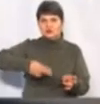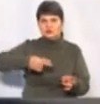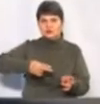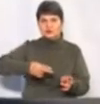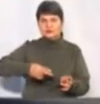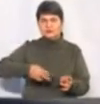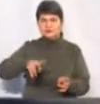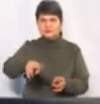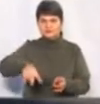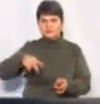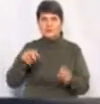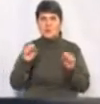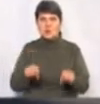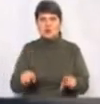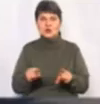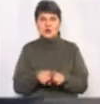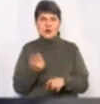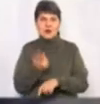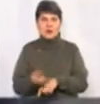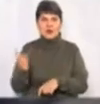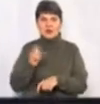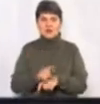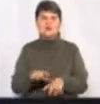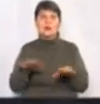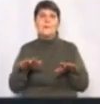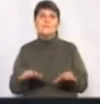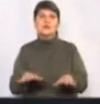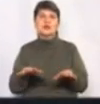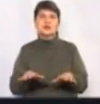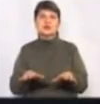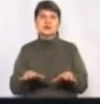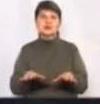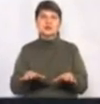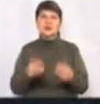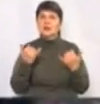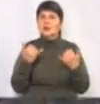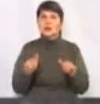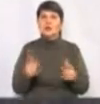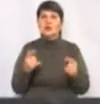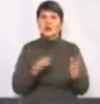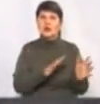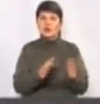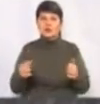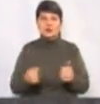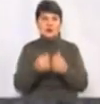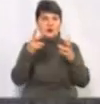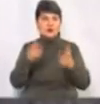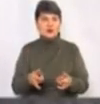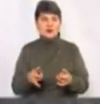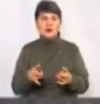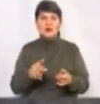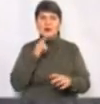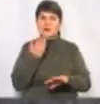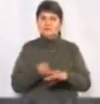переїзди. Це, можна так, найбільше місце, неймовірне місце, де відбуваються дорожньо-транспортні пригоди із